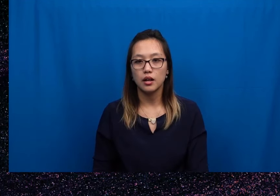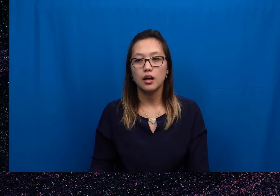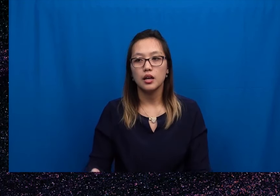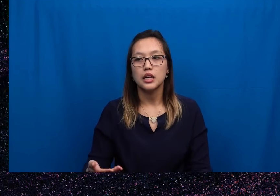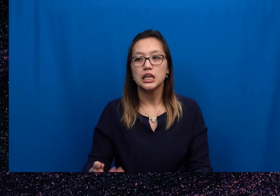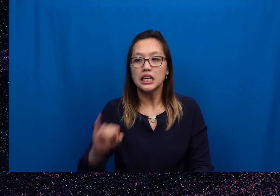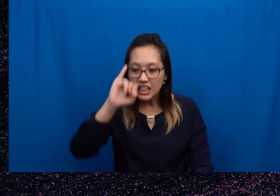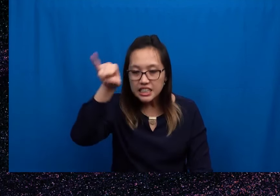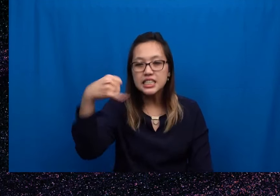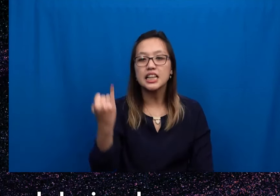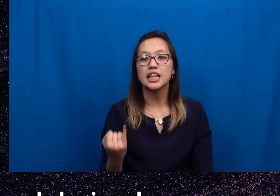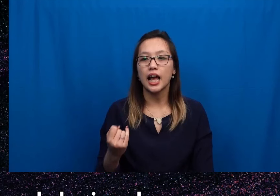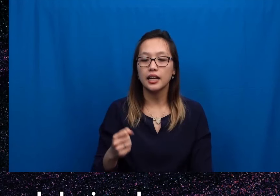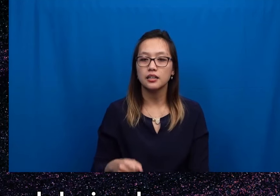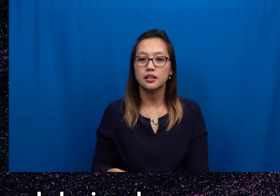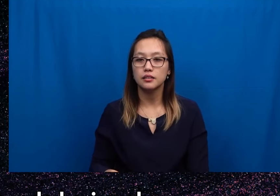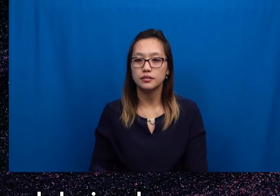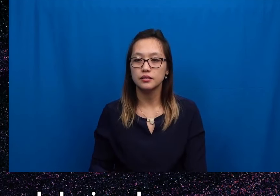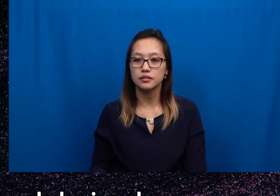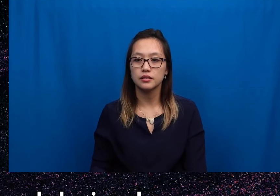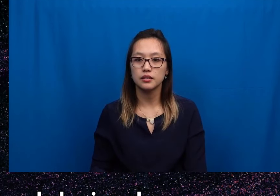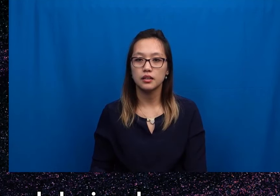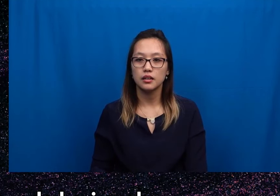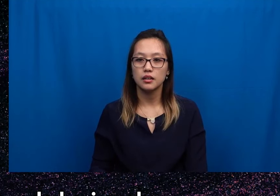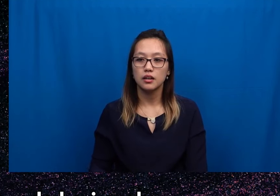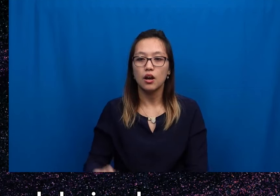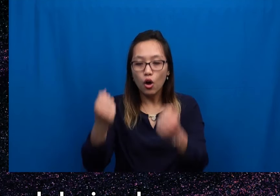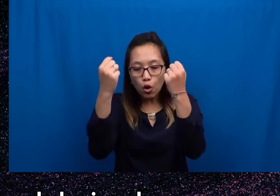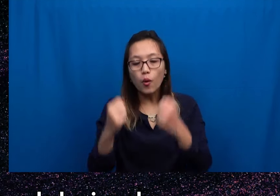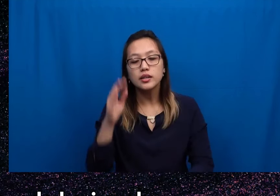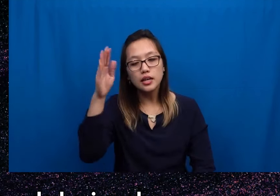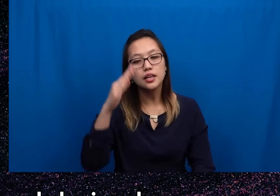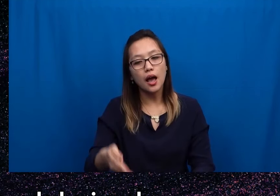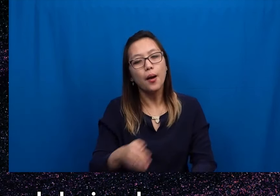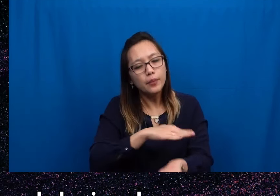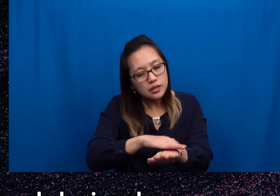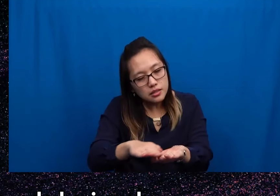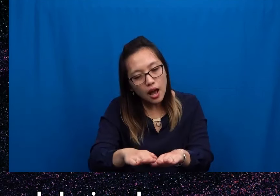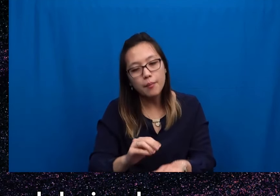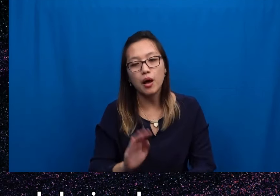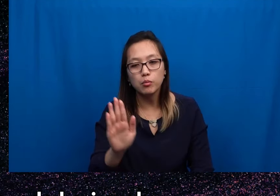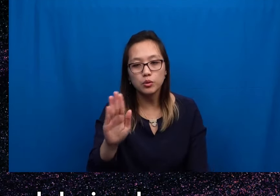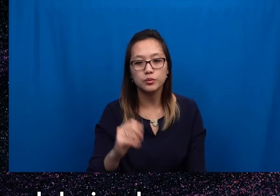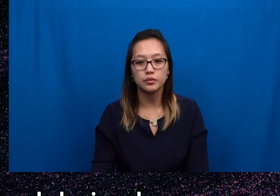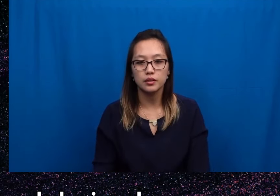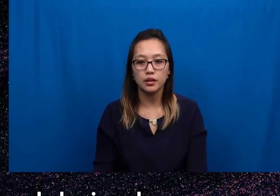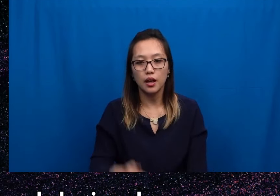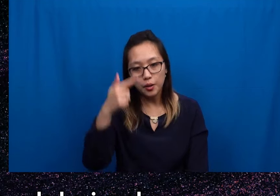masing-masing. Haleluya. Sebab Dia hidup,